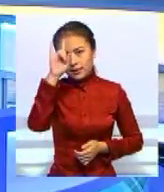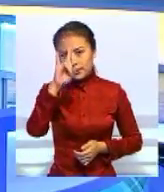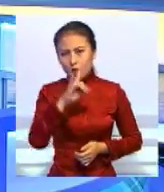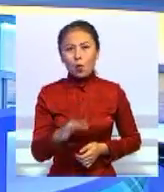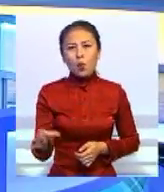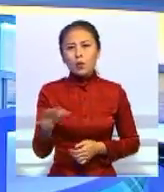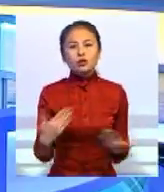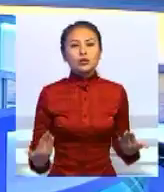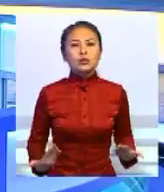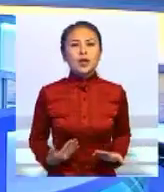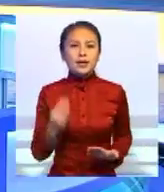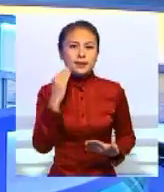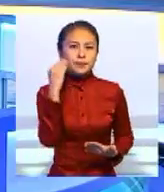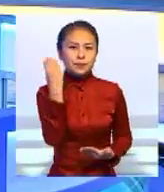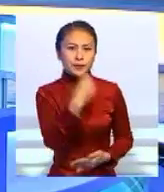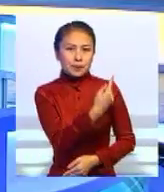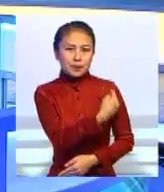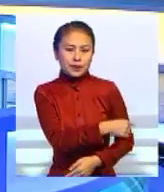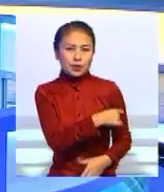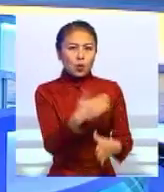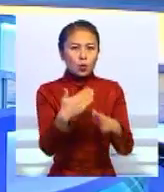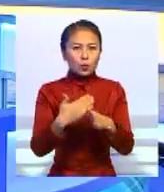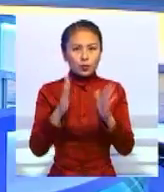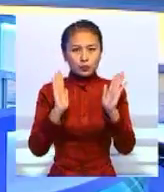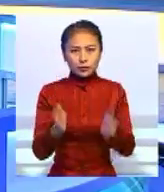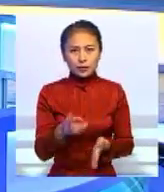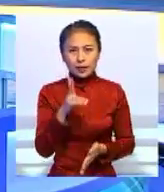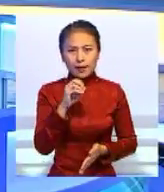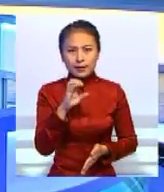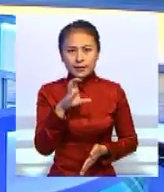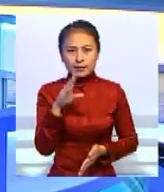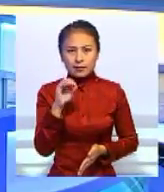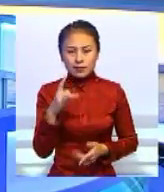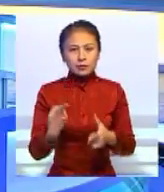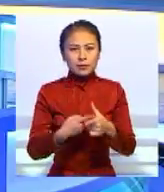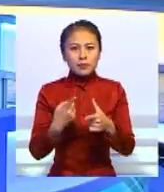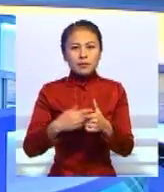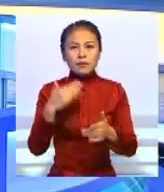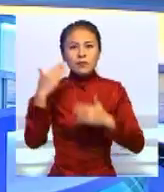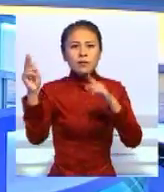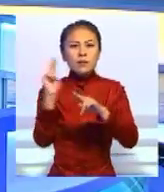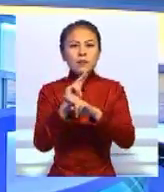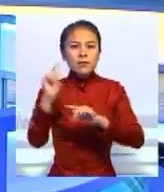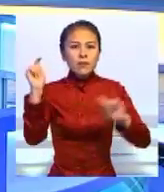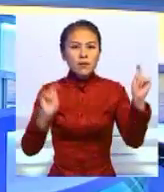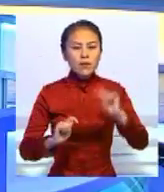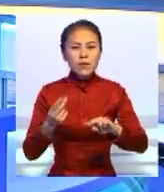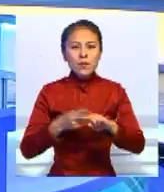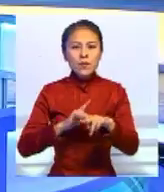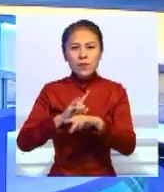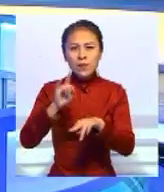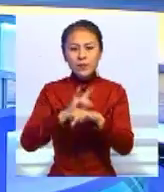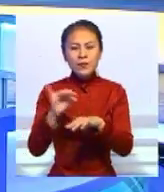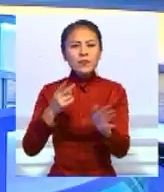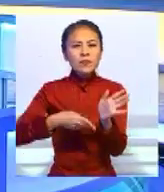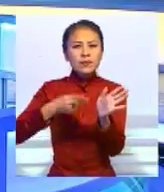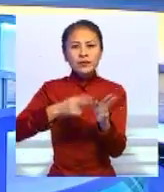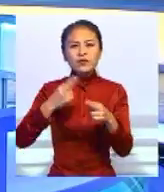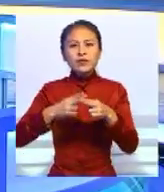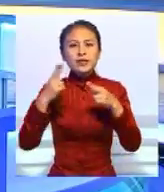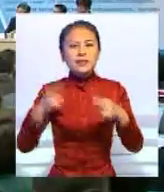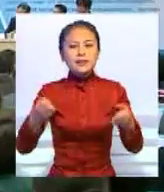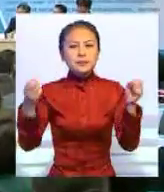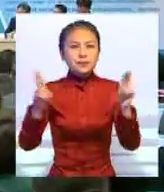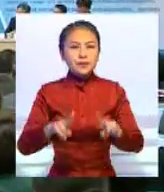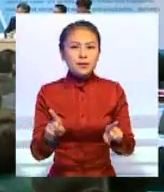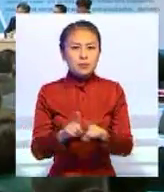облыстарының тұрғындарына сапалы медициналық көмек көрсетіп жатыр. Кластер аясында сырттан еміздеп келетін сырқаттарды әуежай мен теміржол